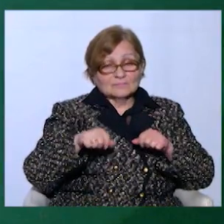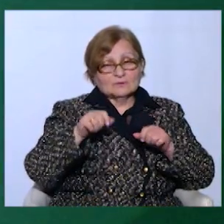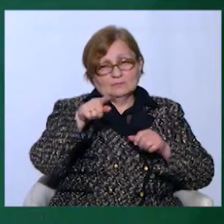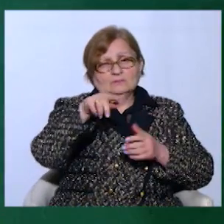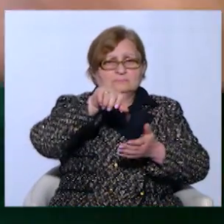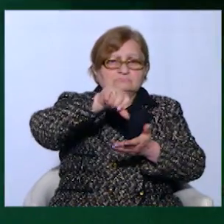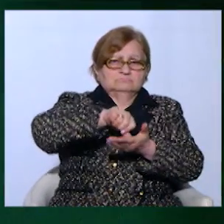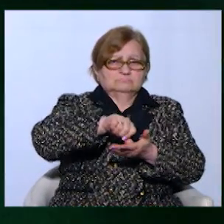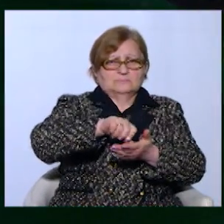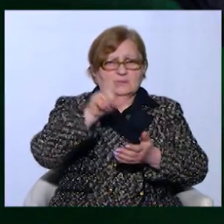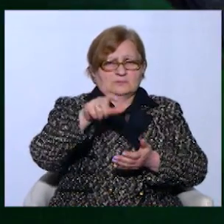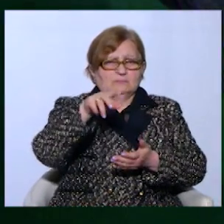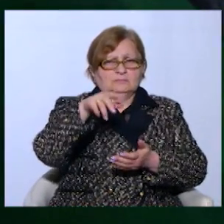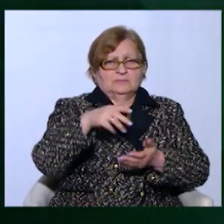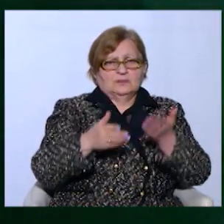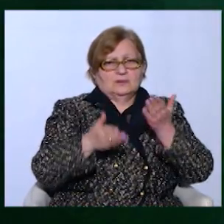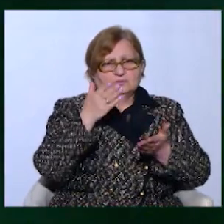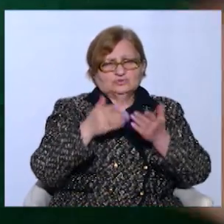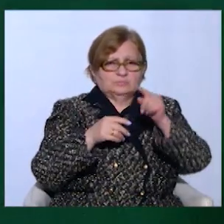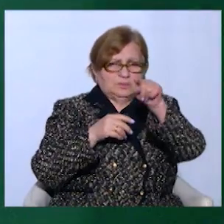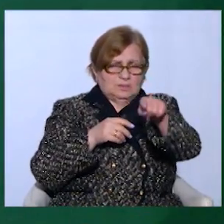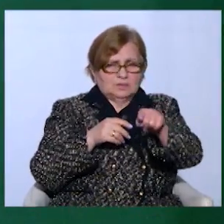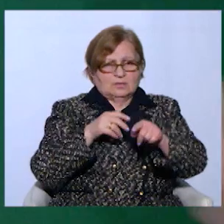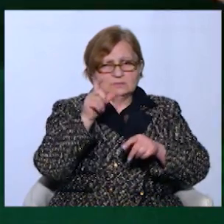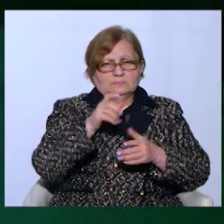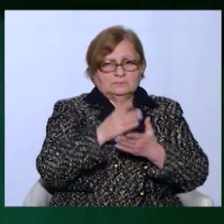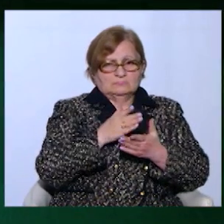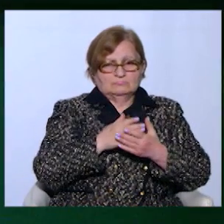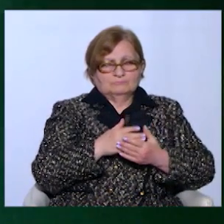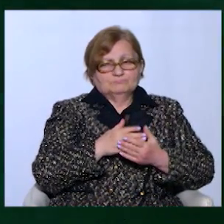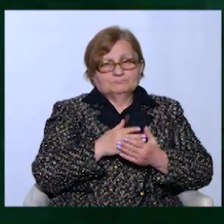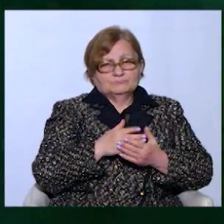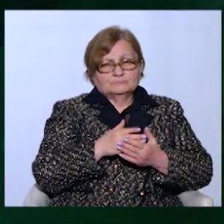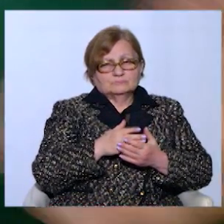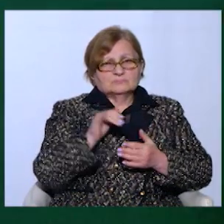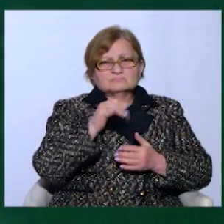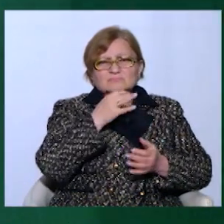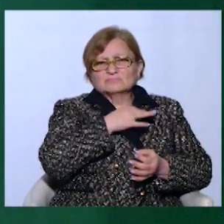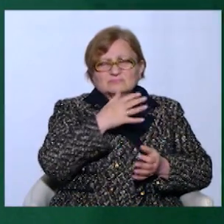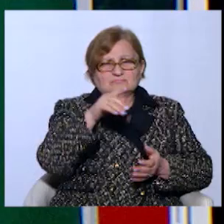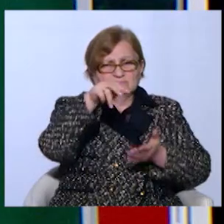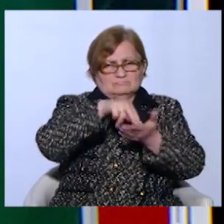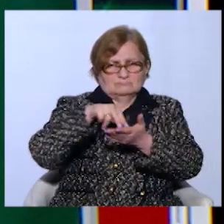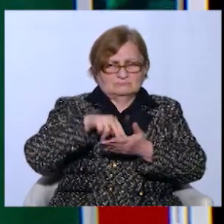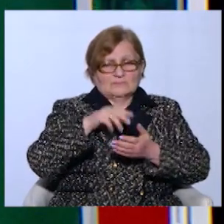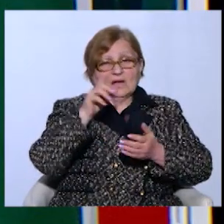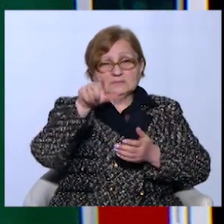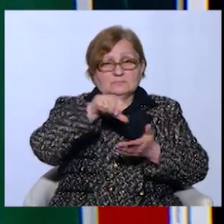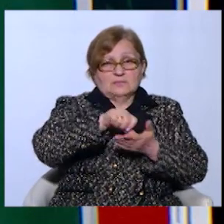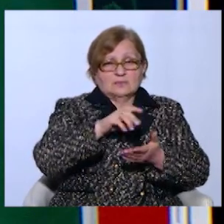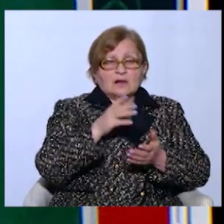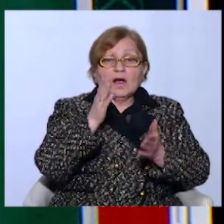აქ, ან იმყოფებოდეს აი აქ, ან იმყოფებოდეს აი აქ. ამ შემთხვევაში ჩვენ ვიტყვით,